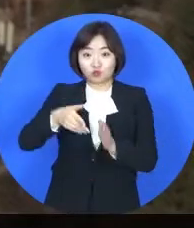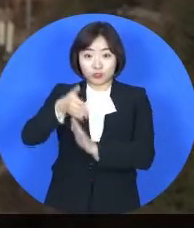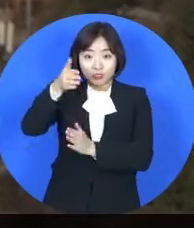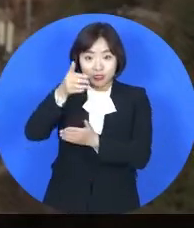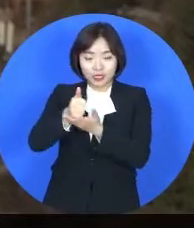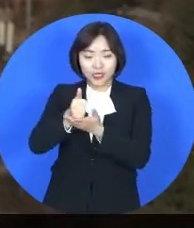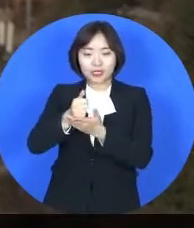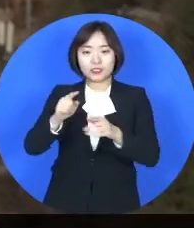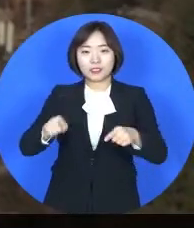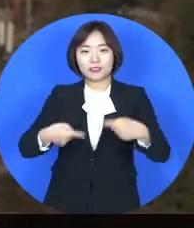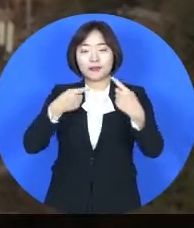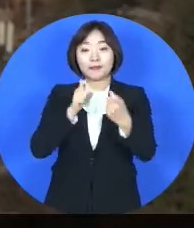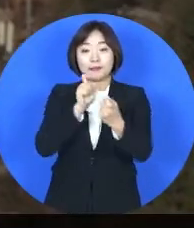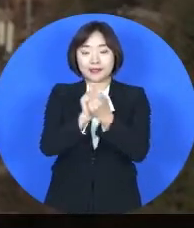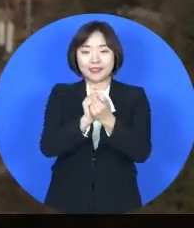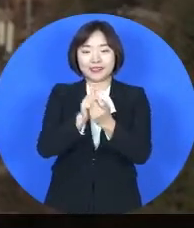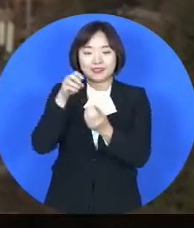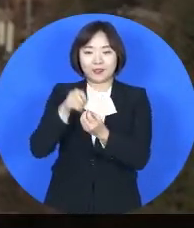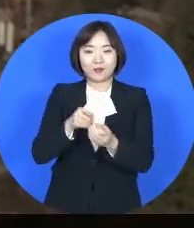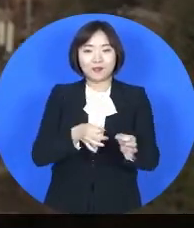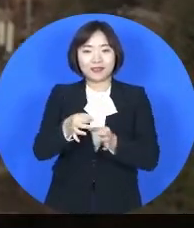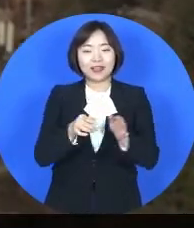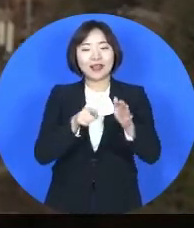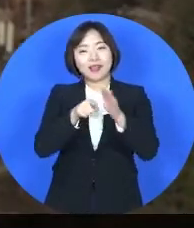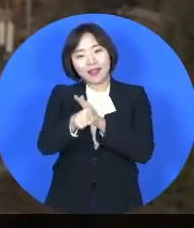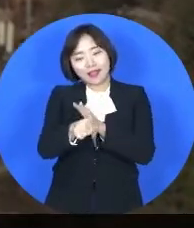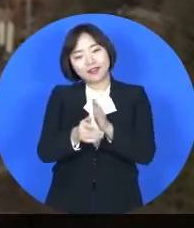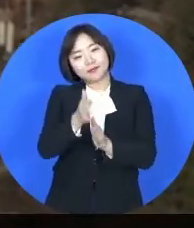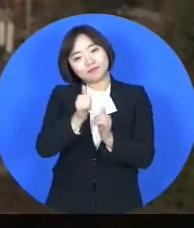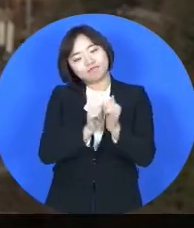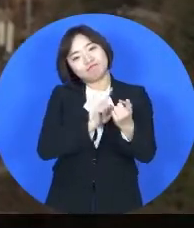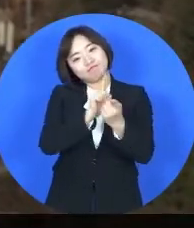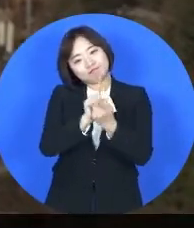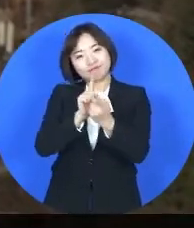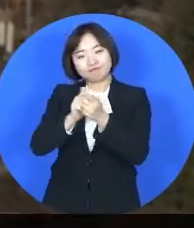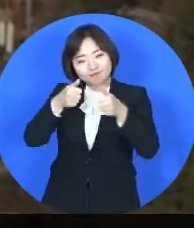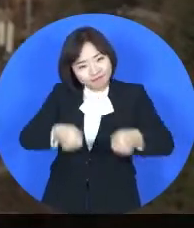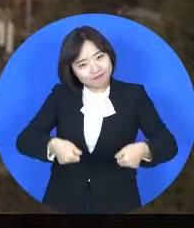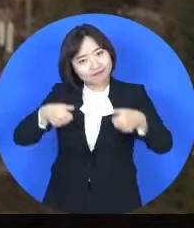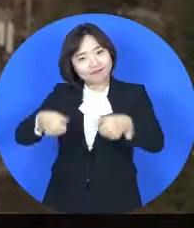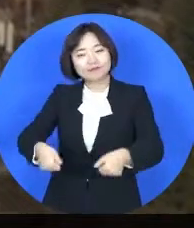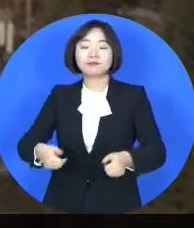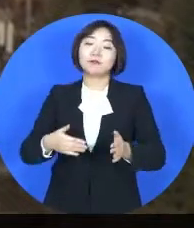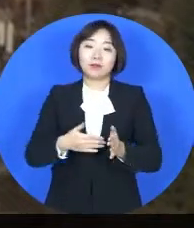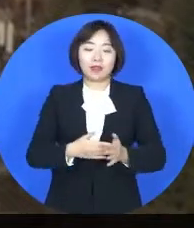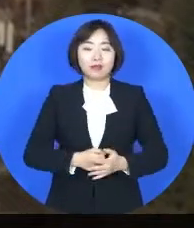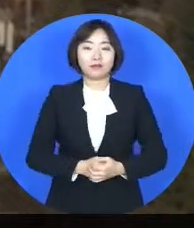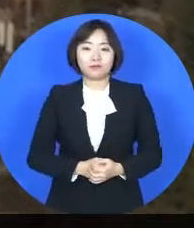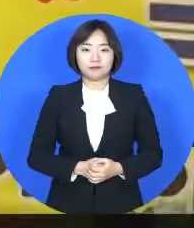구본영 시장이 설맞이 전통시장을 방문해 시장 상인들과 시민들을 만나 인사를 나눴습니다.